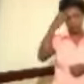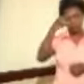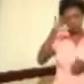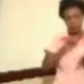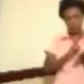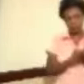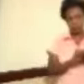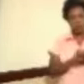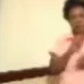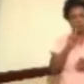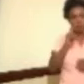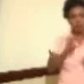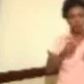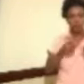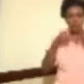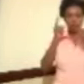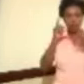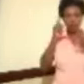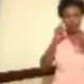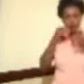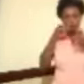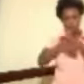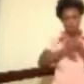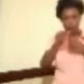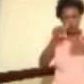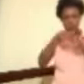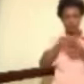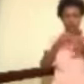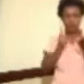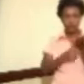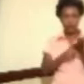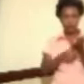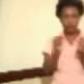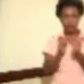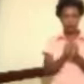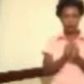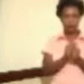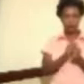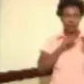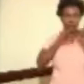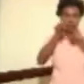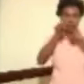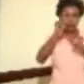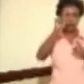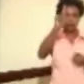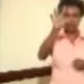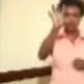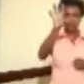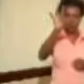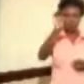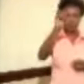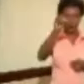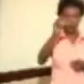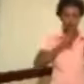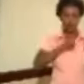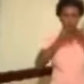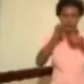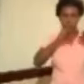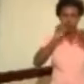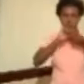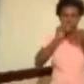très important parce que pour participer, il faut que vous tapez étoile 180 étoiles. Ensuite, vous